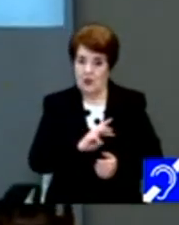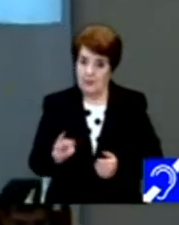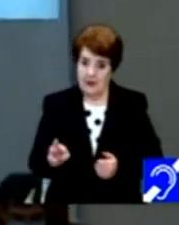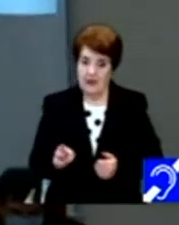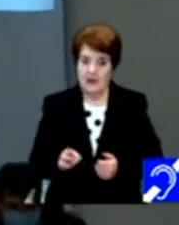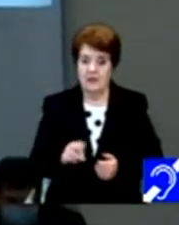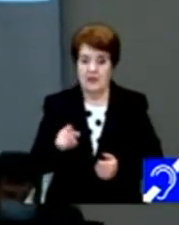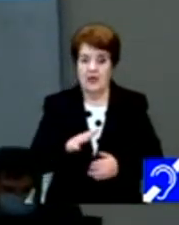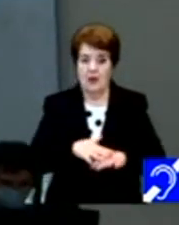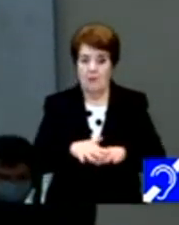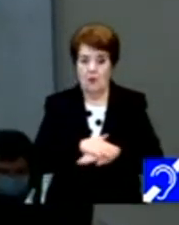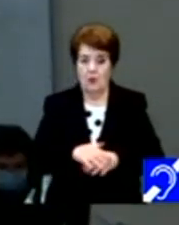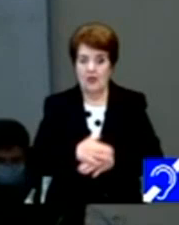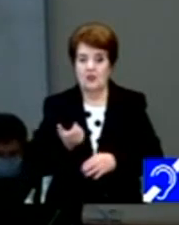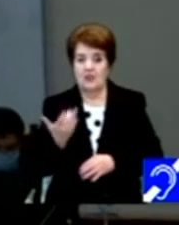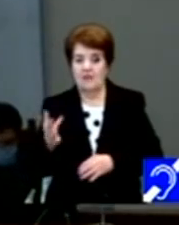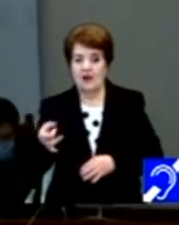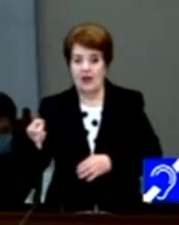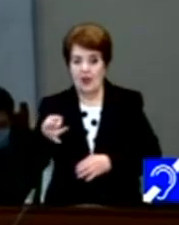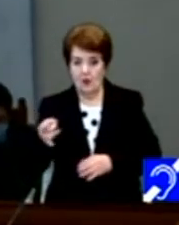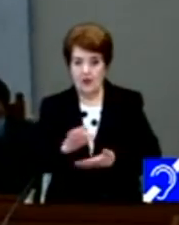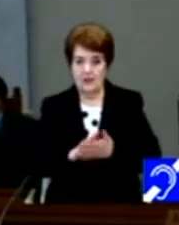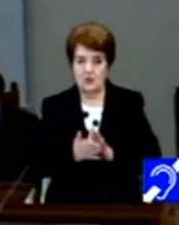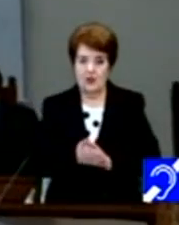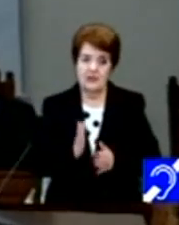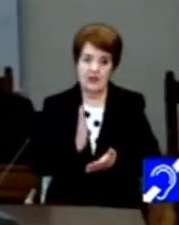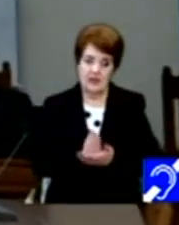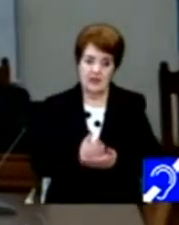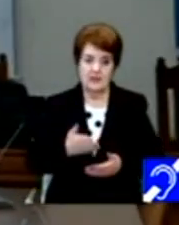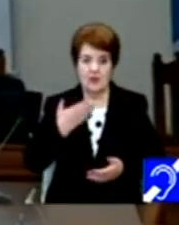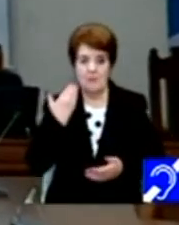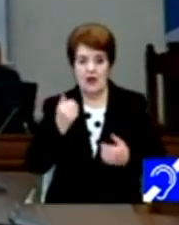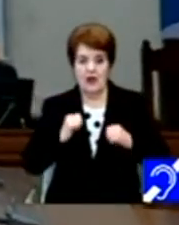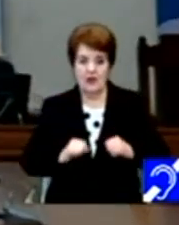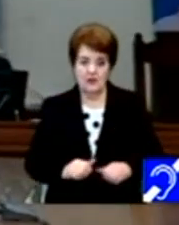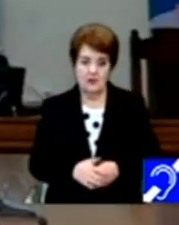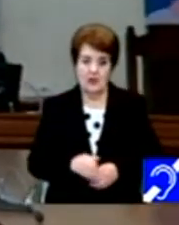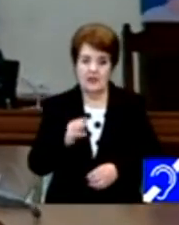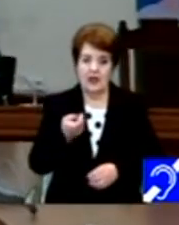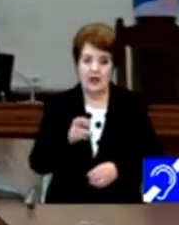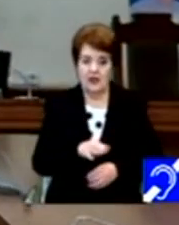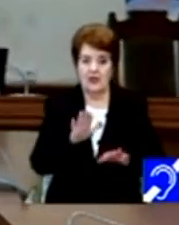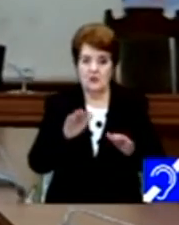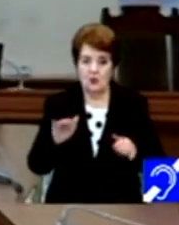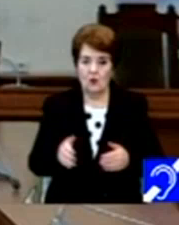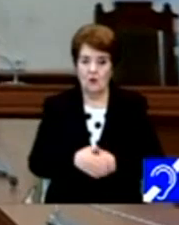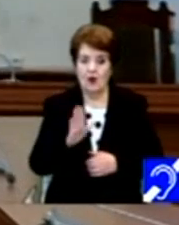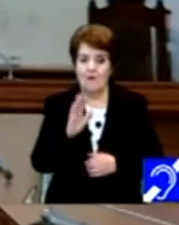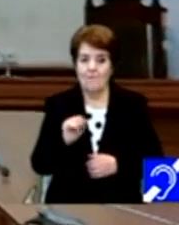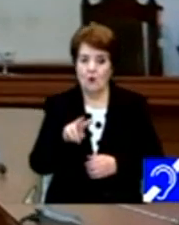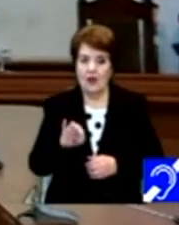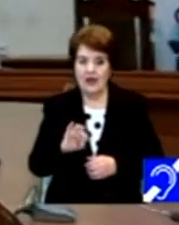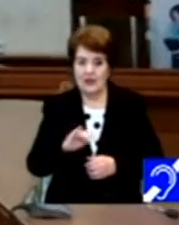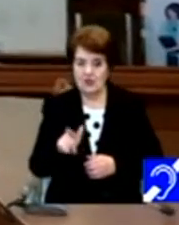și avem câteva raioane unde situația este relativ mai liniștită, Taraclia, Soroca, Vulcănești,